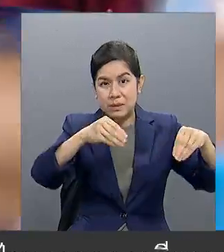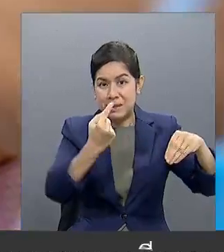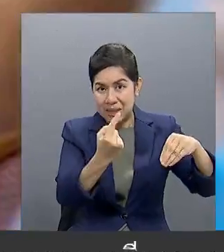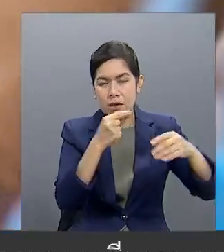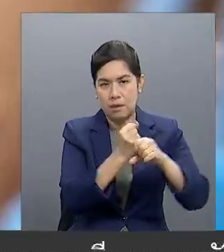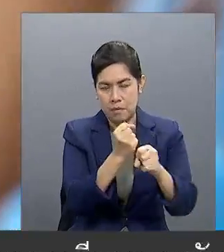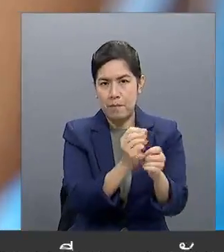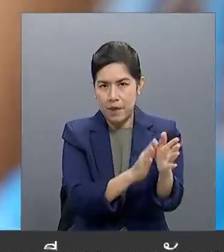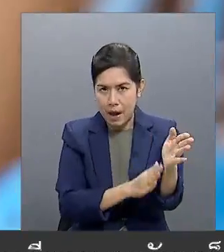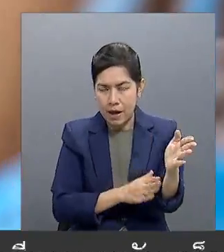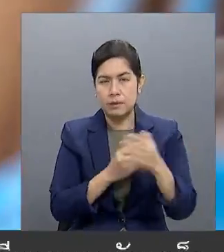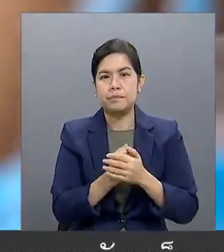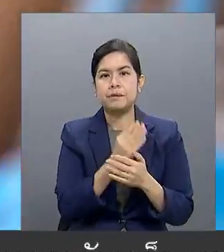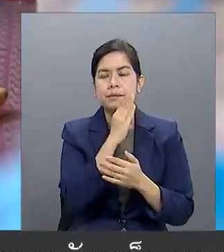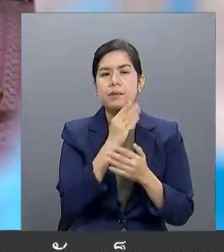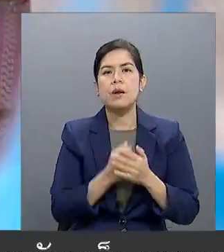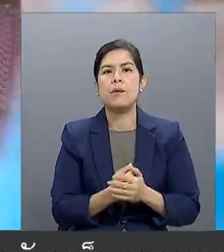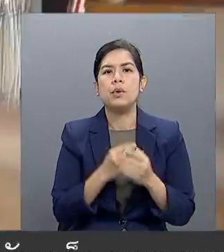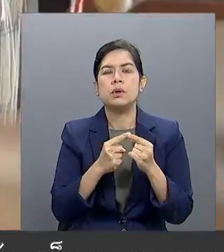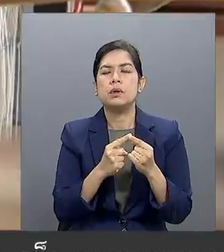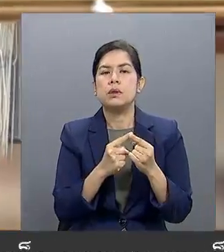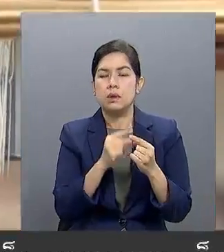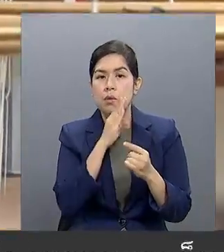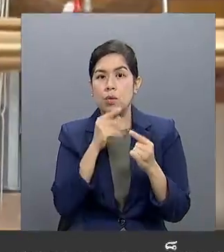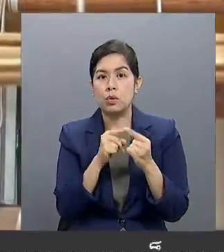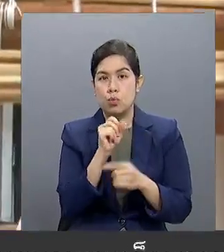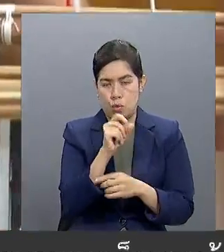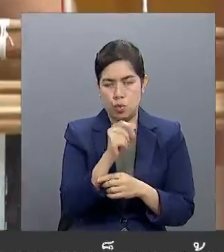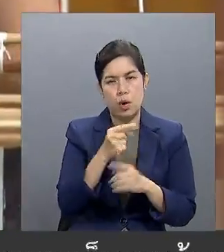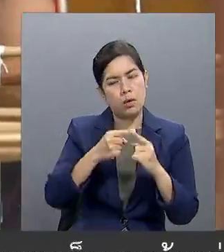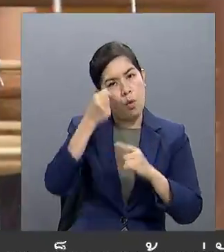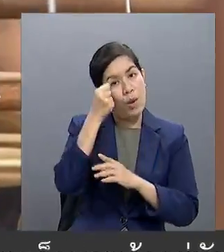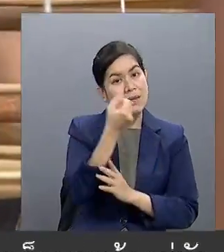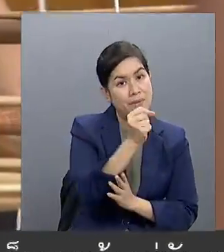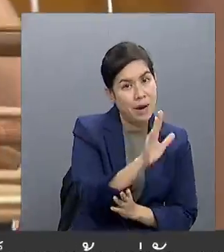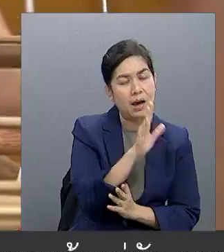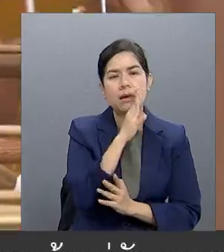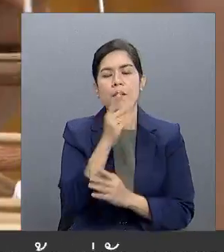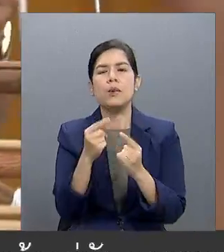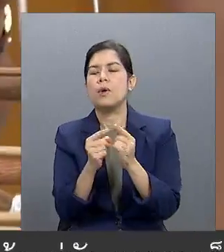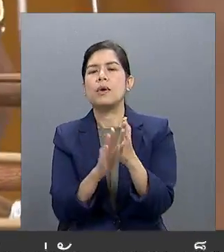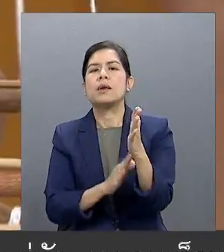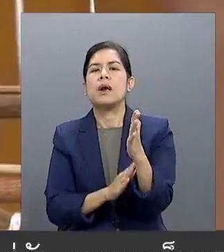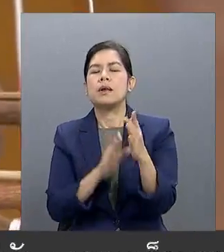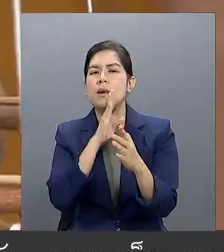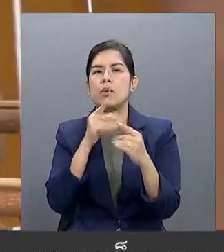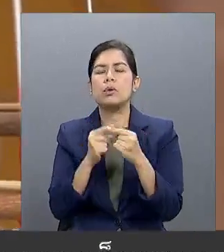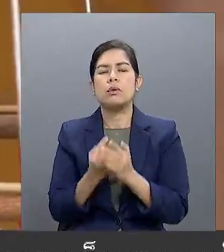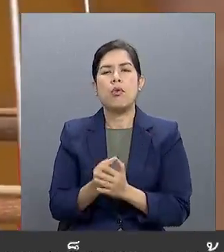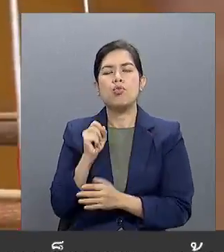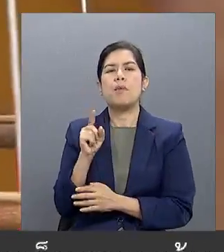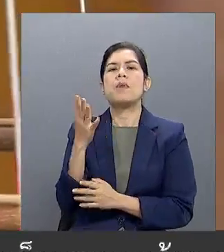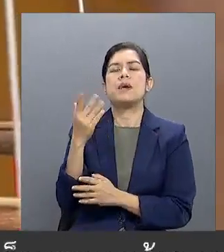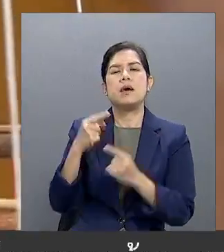ก็ประมาณเดือนนึงค่ะแต่ละผืนจะมีลูกหลานเข้าไปเยอะมันเป็นช่วงของโควิดด้วยแหละเด็กก็